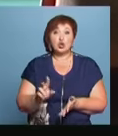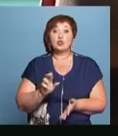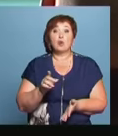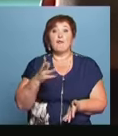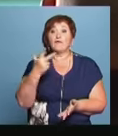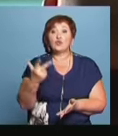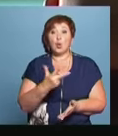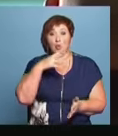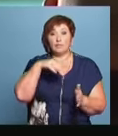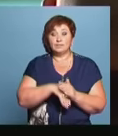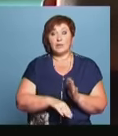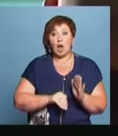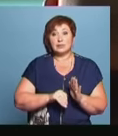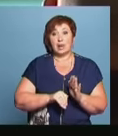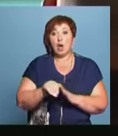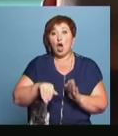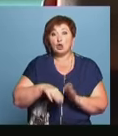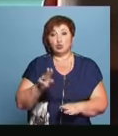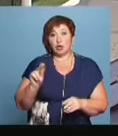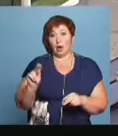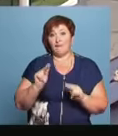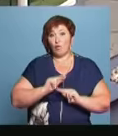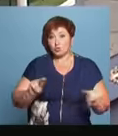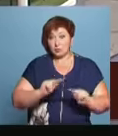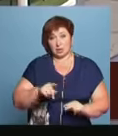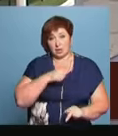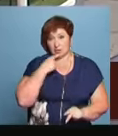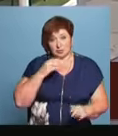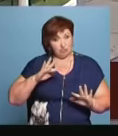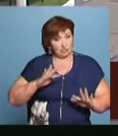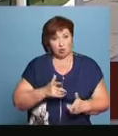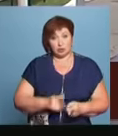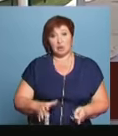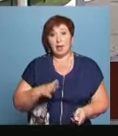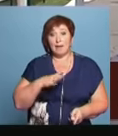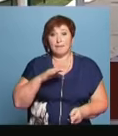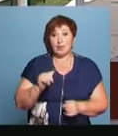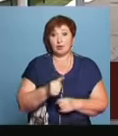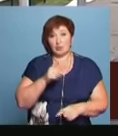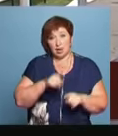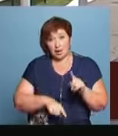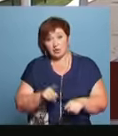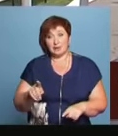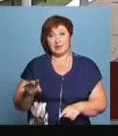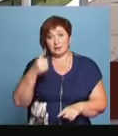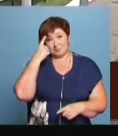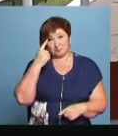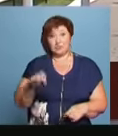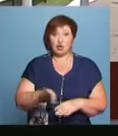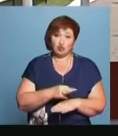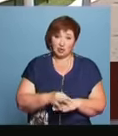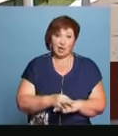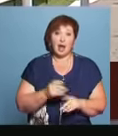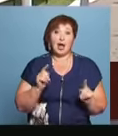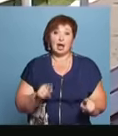тройку самых лучших воспитателей России, не ожидал и сам. Первым узнали родители, потом позвонил уже жене. Ну а так, то,